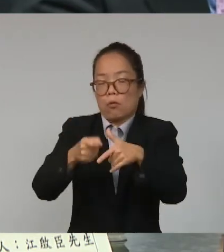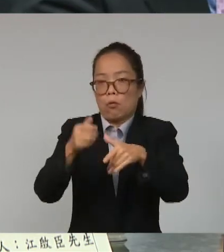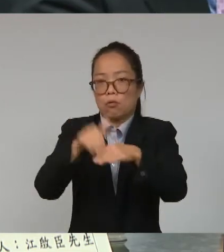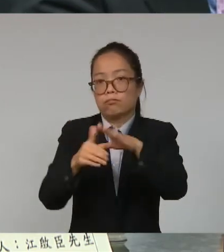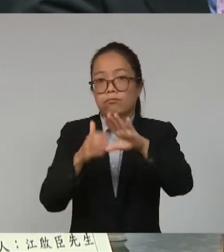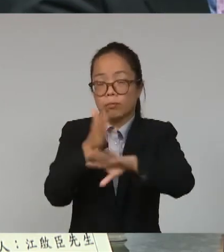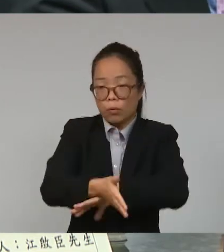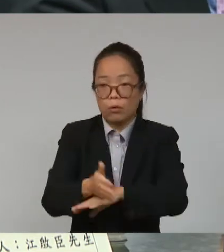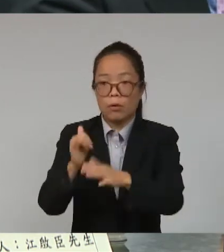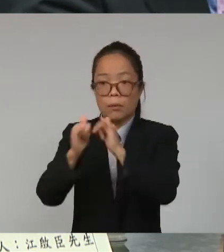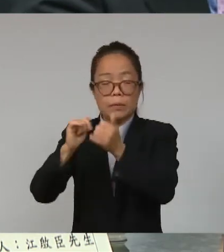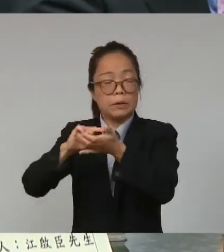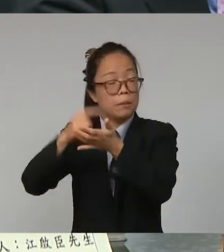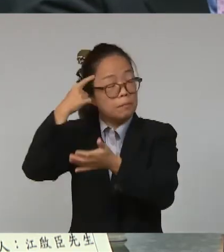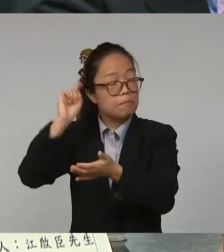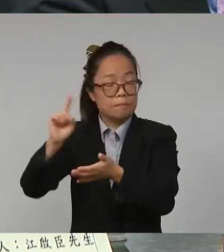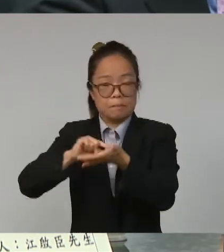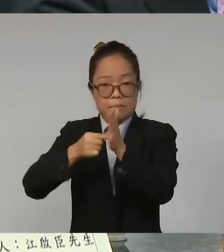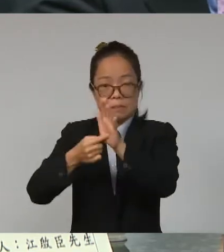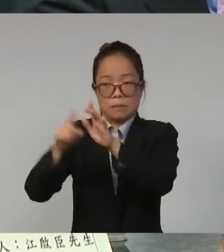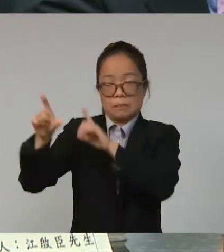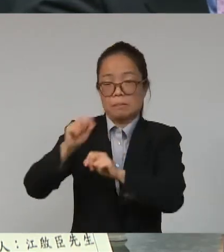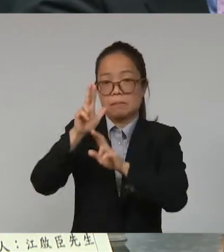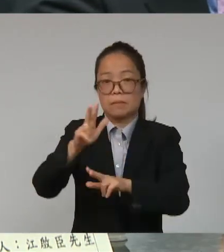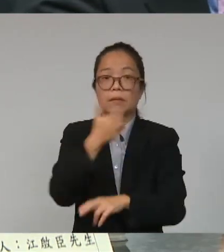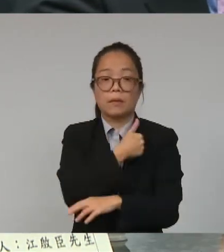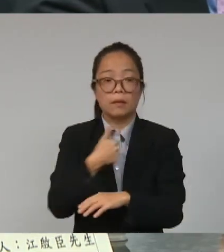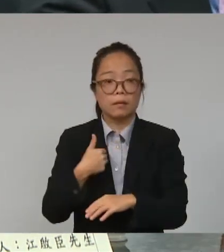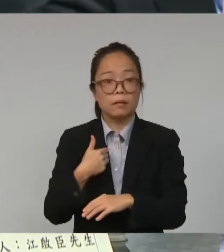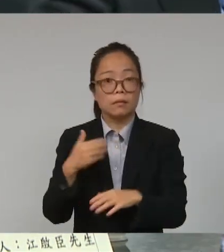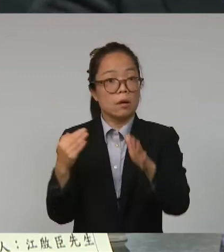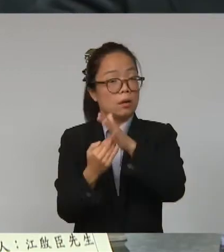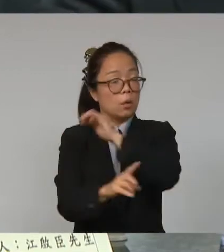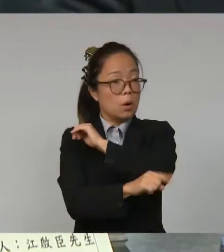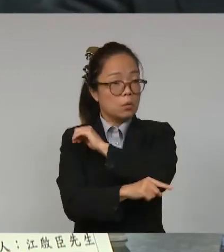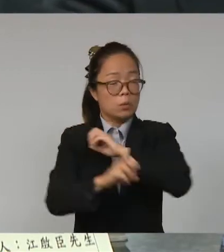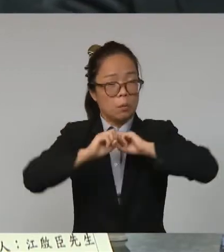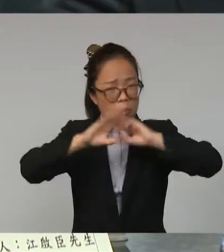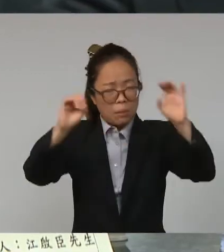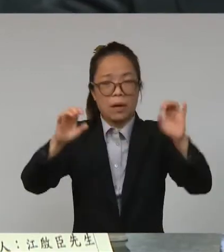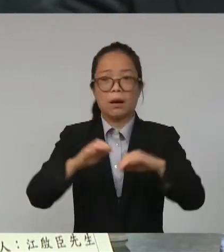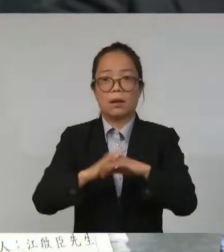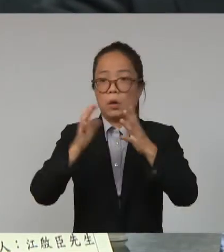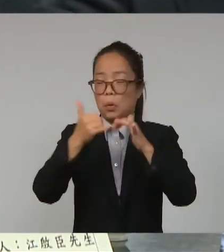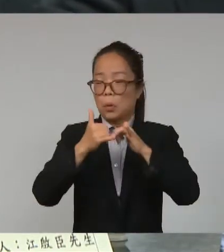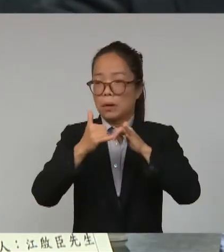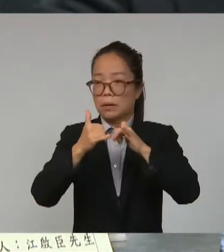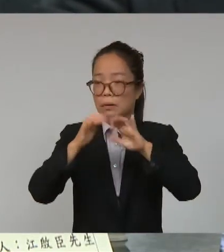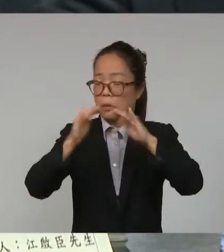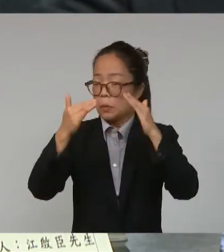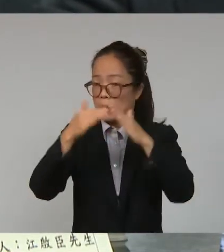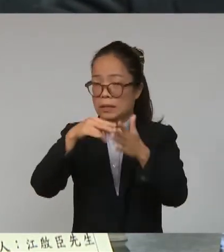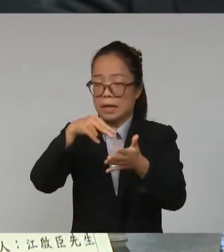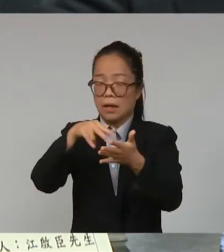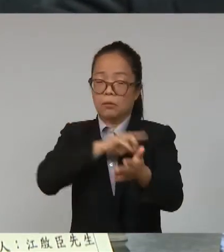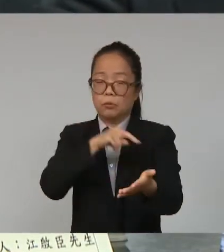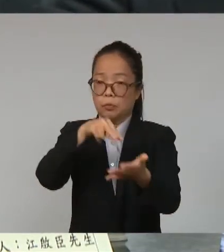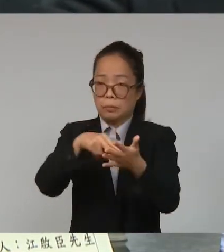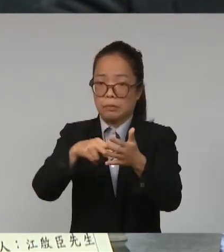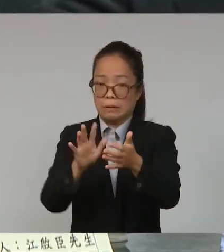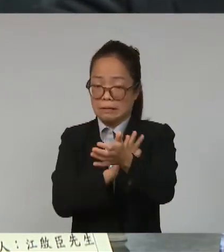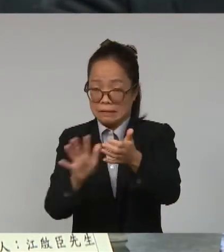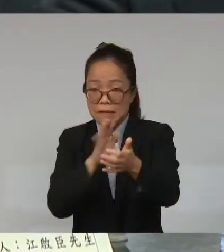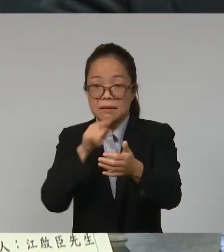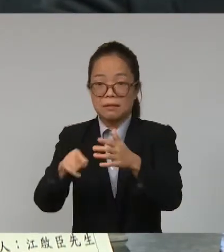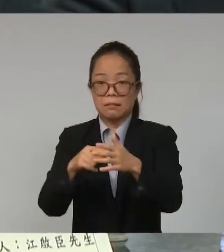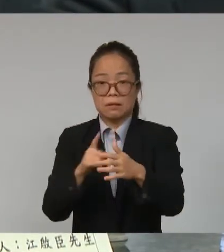的落实。最后，我们呼吁作为国家独立机关的中选会能独